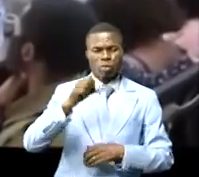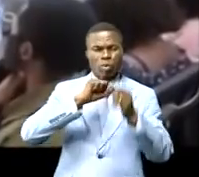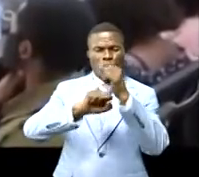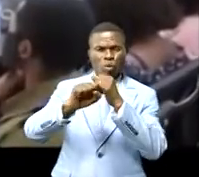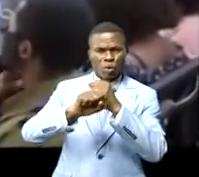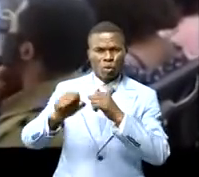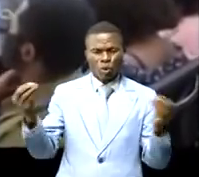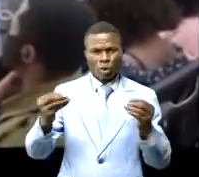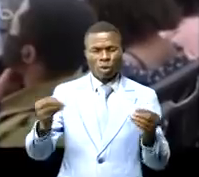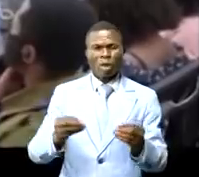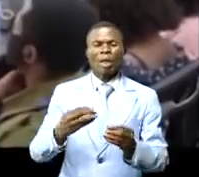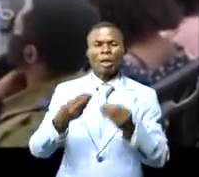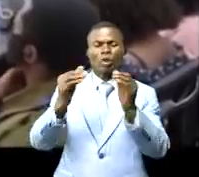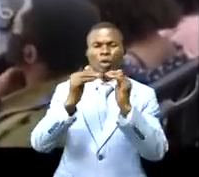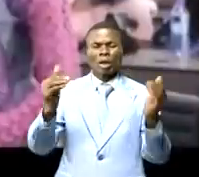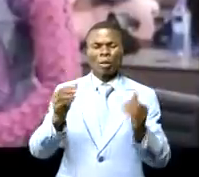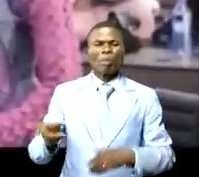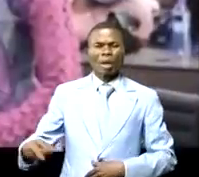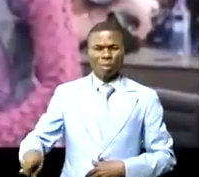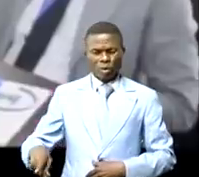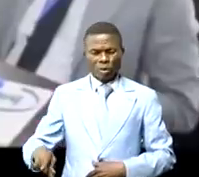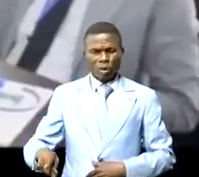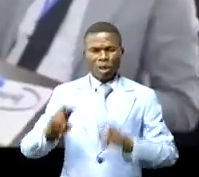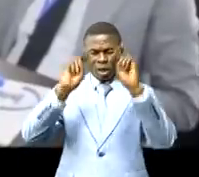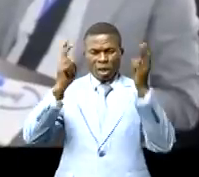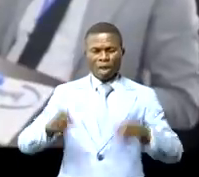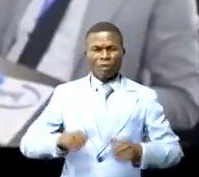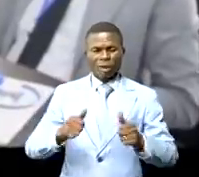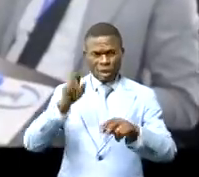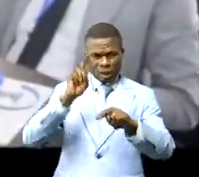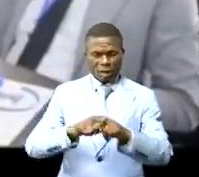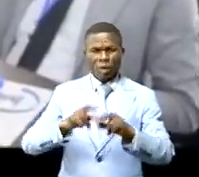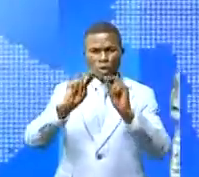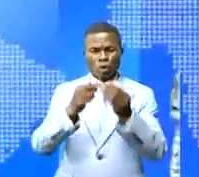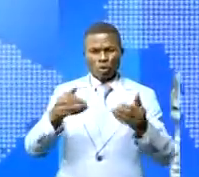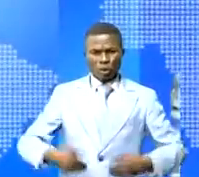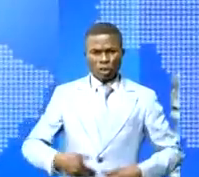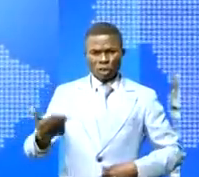sensibilisation afin de semer la paix au Lualaba. L'avenir de la province étant reposé sur sa jeunesse.